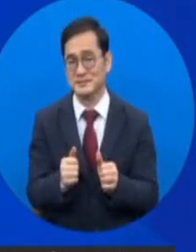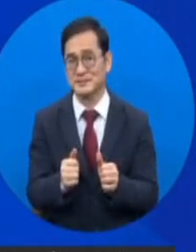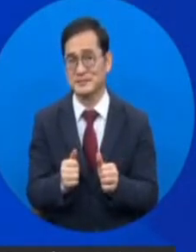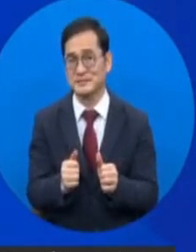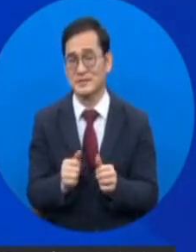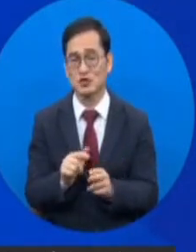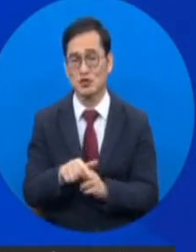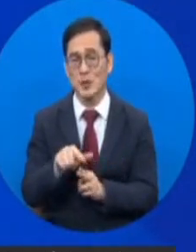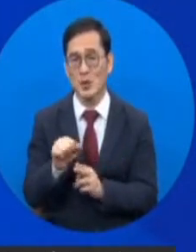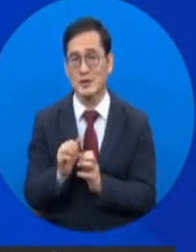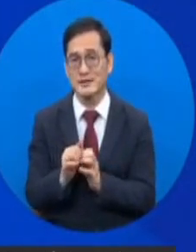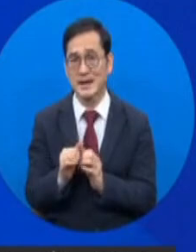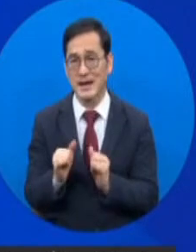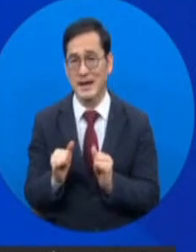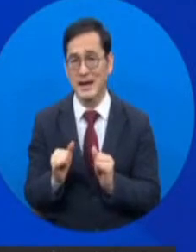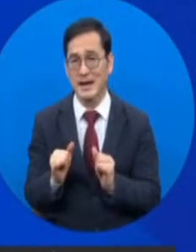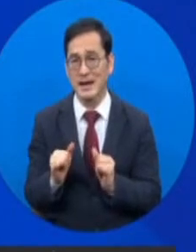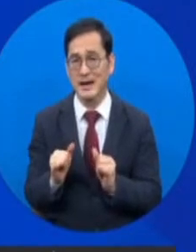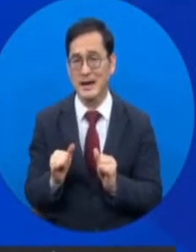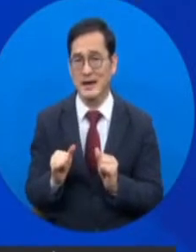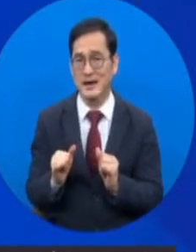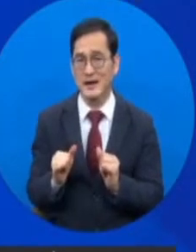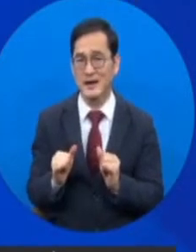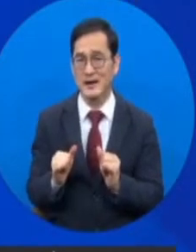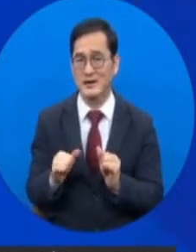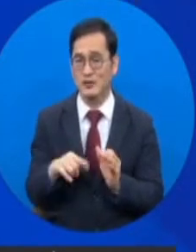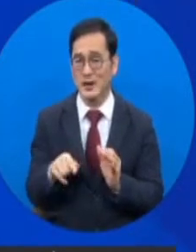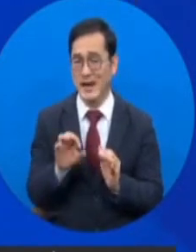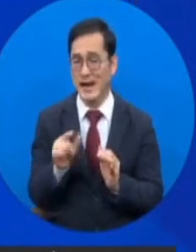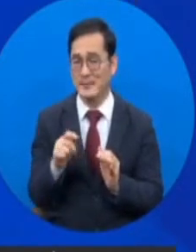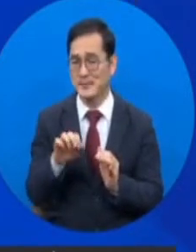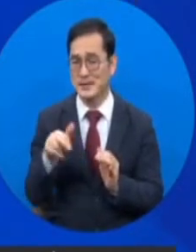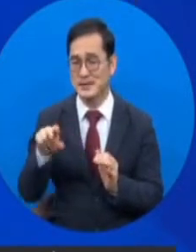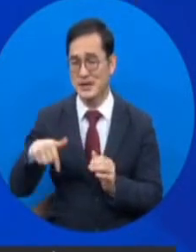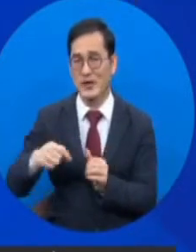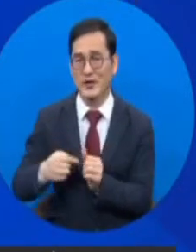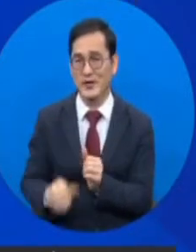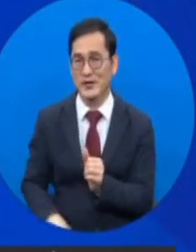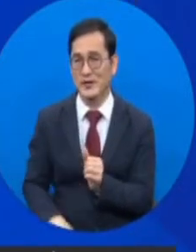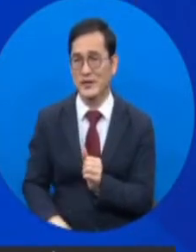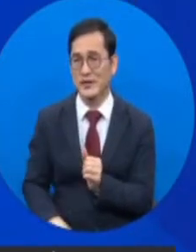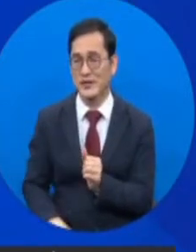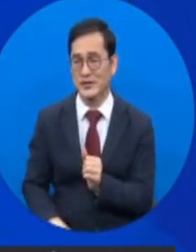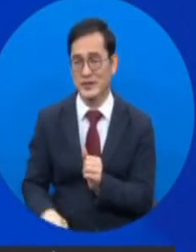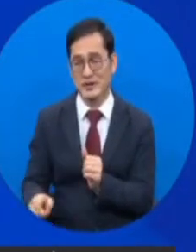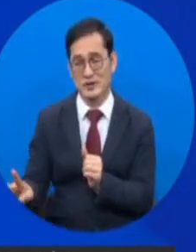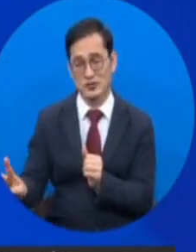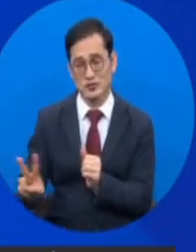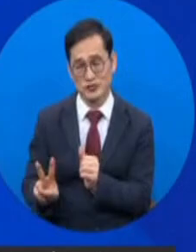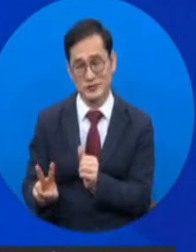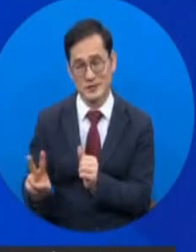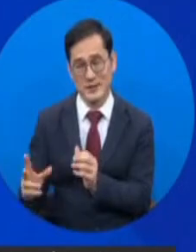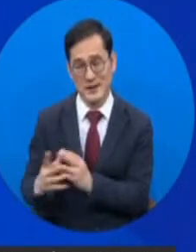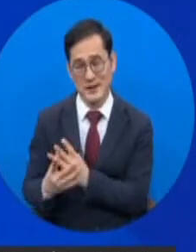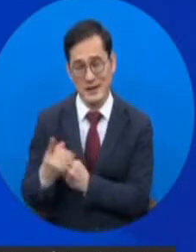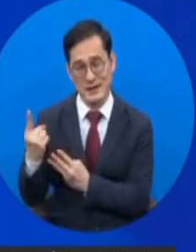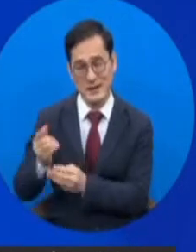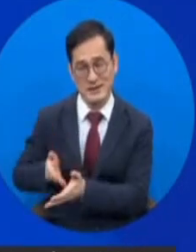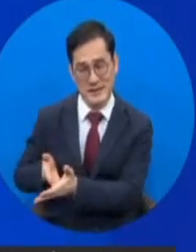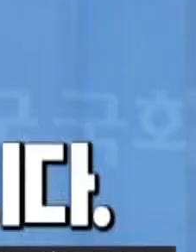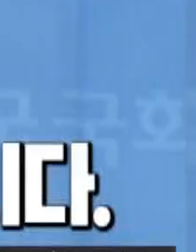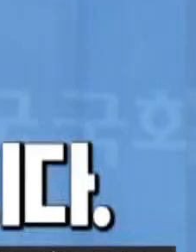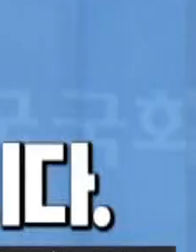의원은 같은 당 조정식 의원과 염태영 전 수원 시장에게 단일화를 제안하고 났습니다